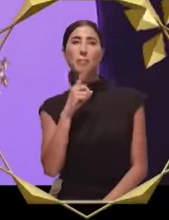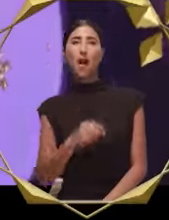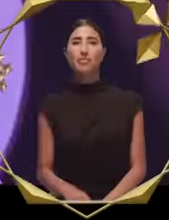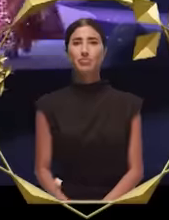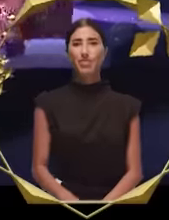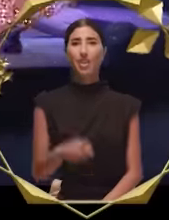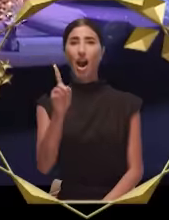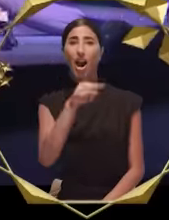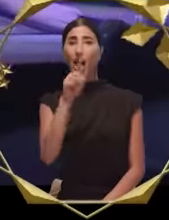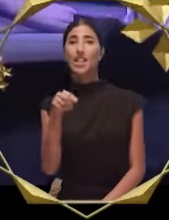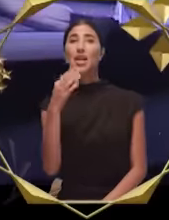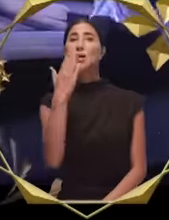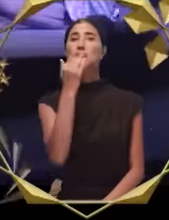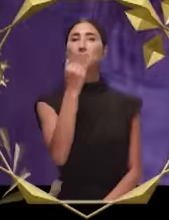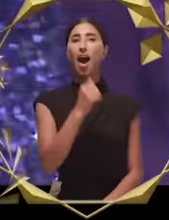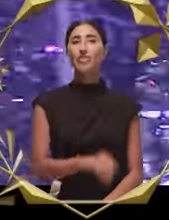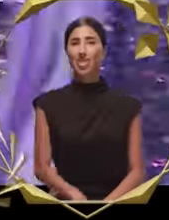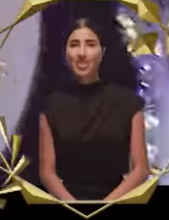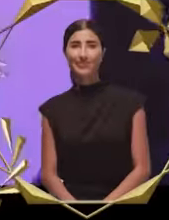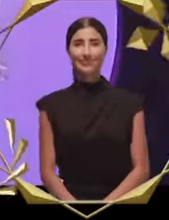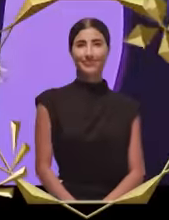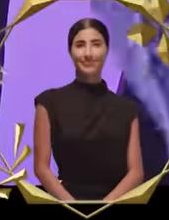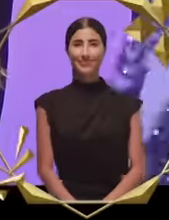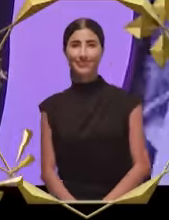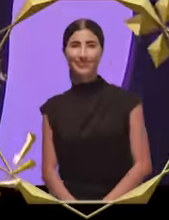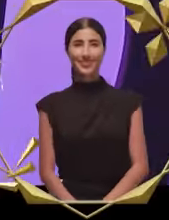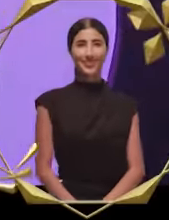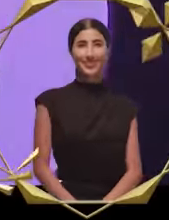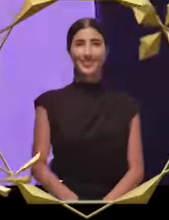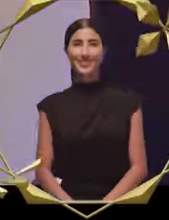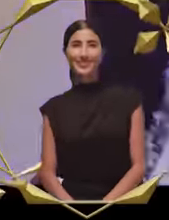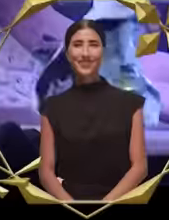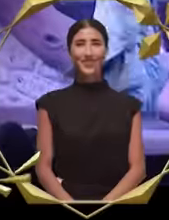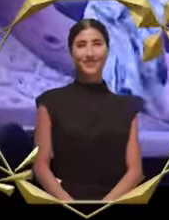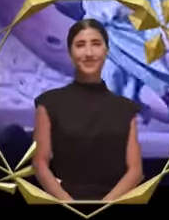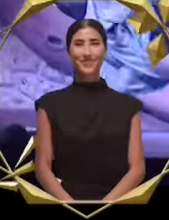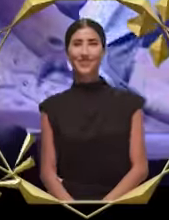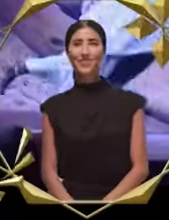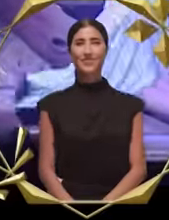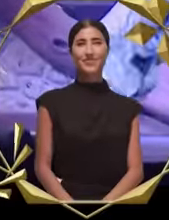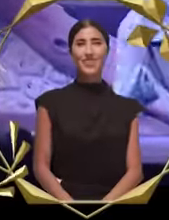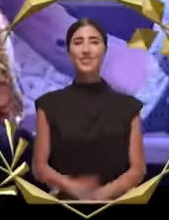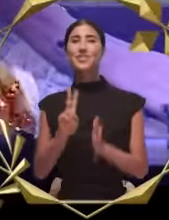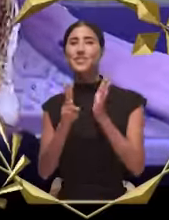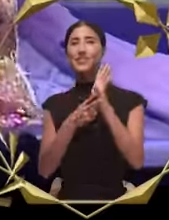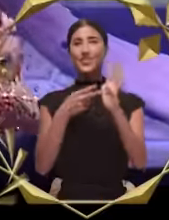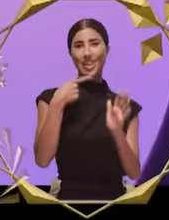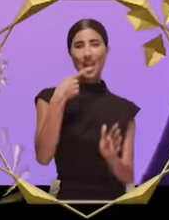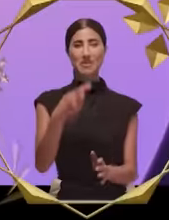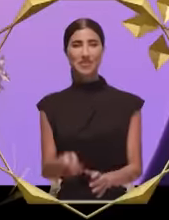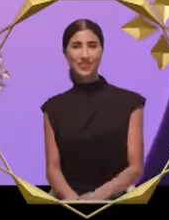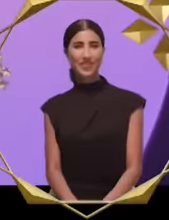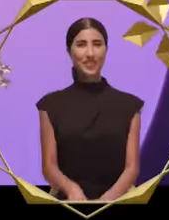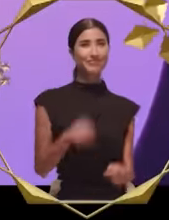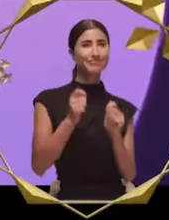إلى شبه الدرب وأسمع في شبهه أذنين أهلا أهلا مرحبتين لن أقف ما بين وبين